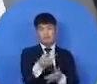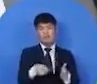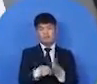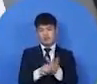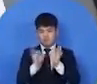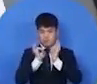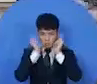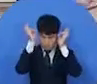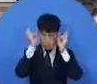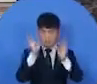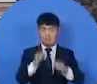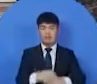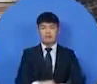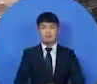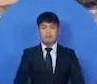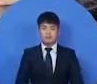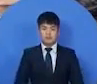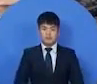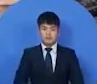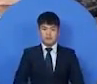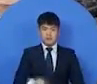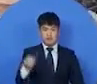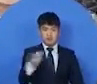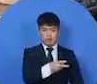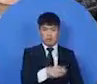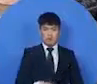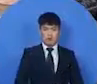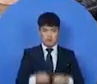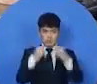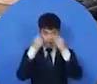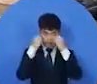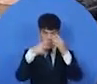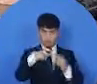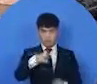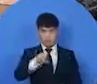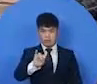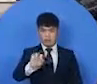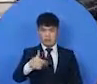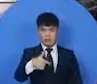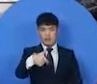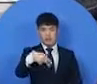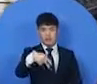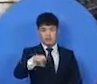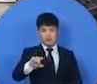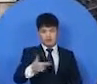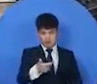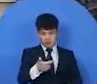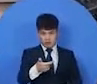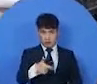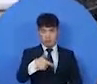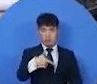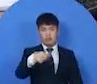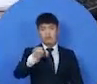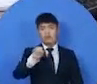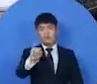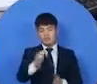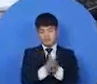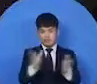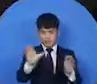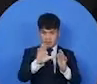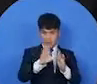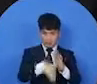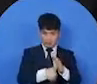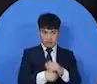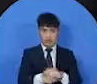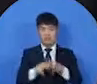다하겠습니다 이외에도 민선 6기 출범 당시 1690 5억 원 의 채무 중 1515 어느 상황에 9